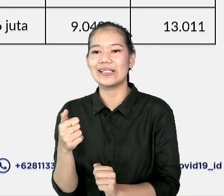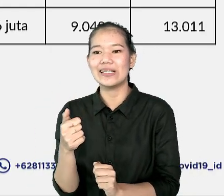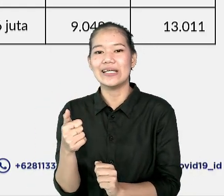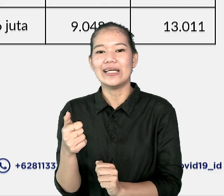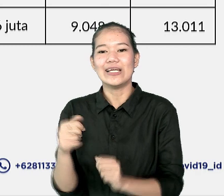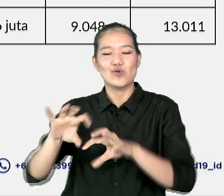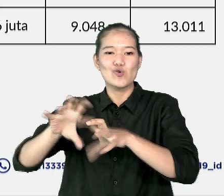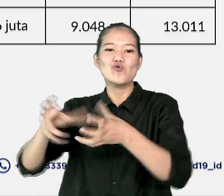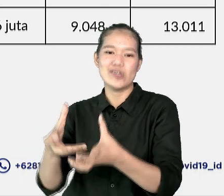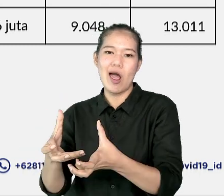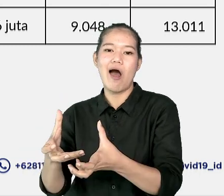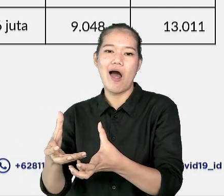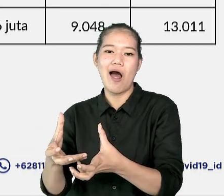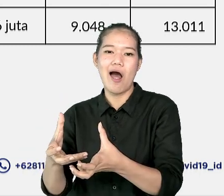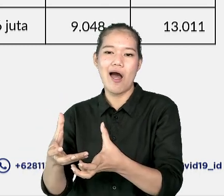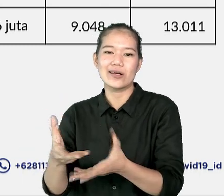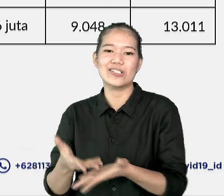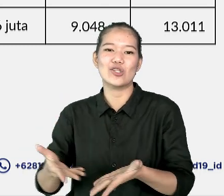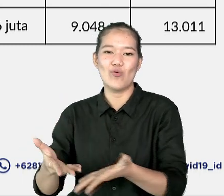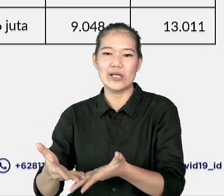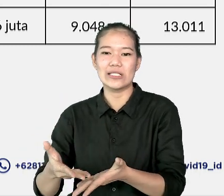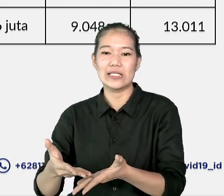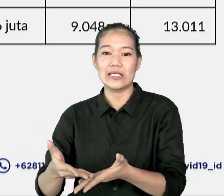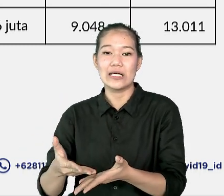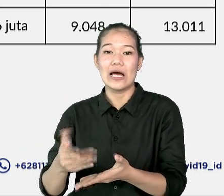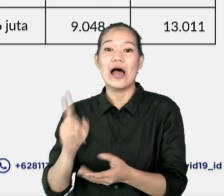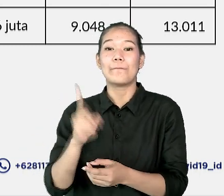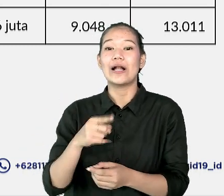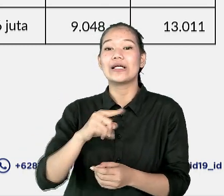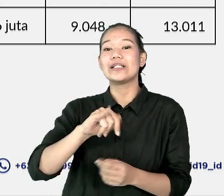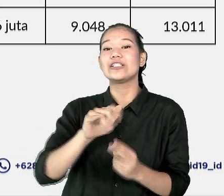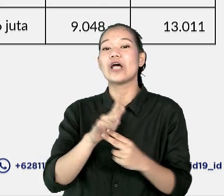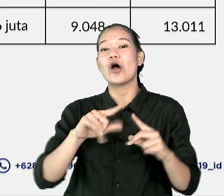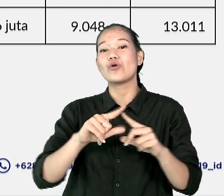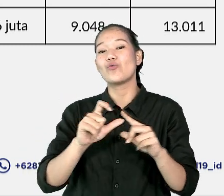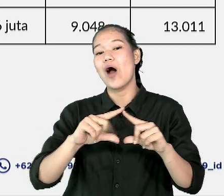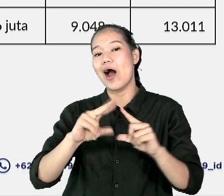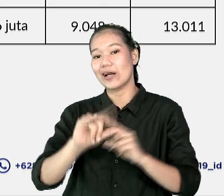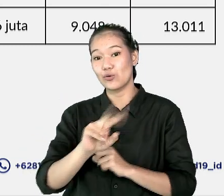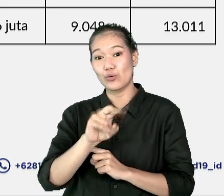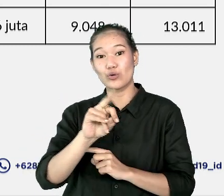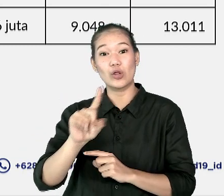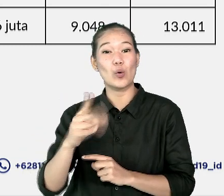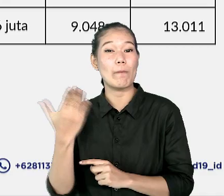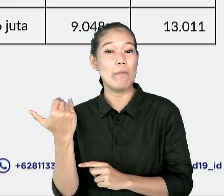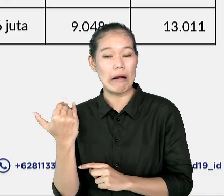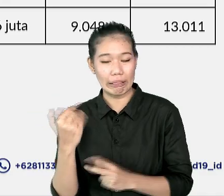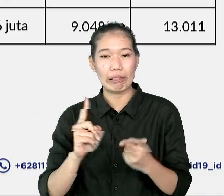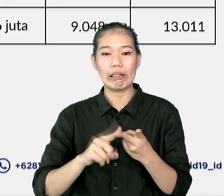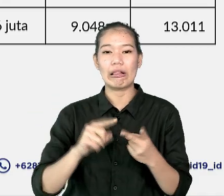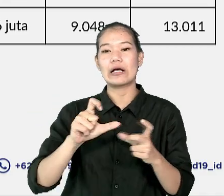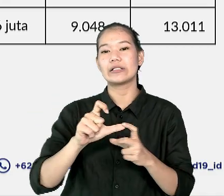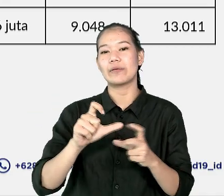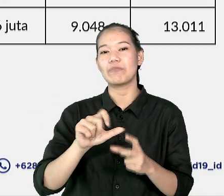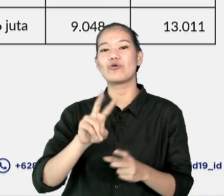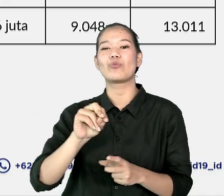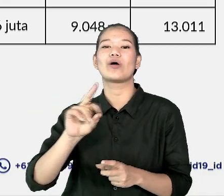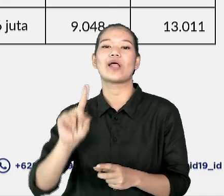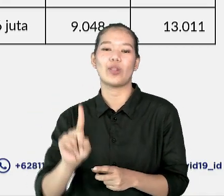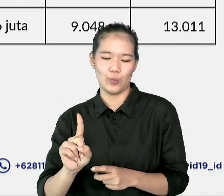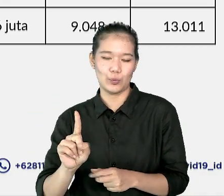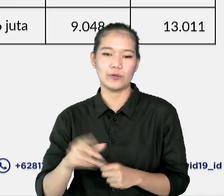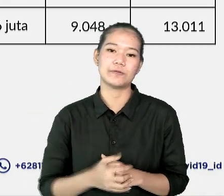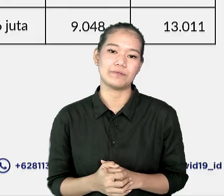kasus dunia, terutama pada kenaikan kasus bulan Januari 2021 dan September